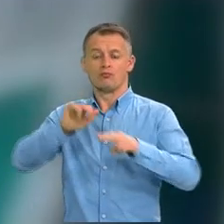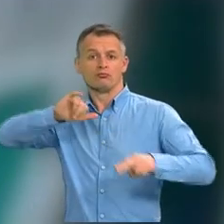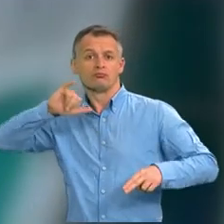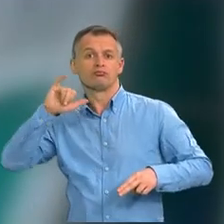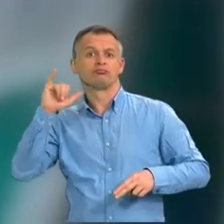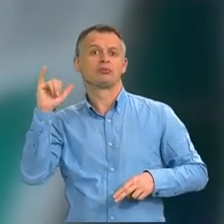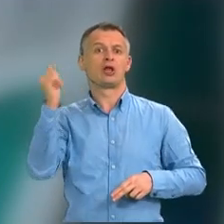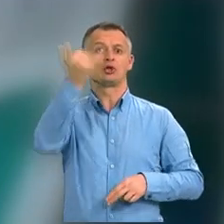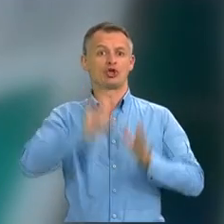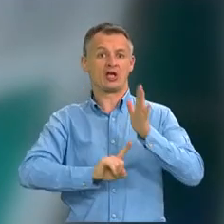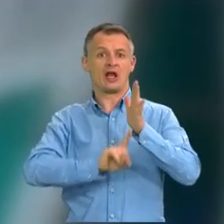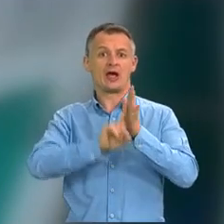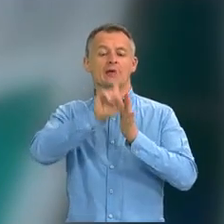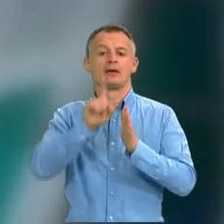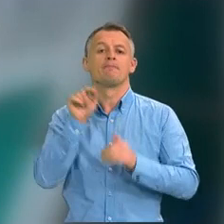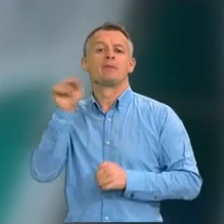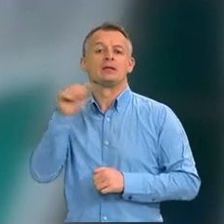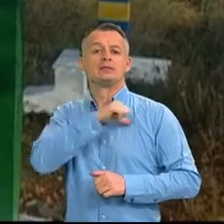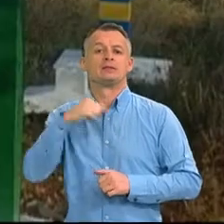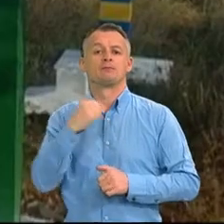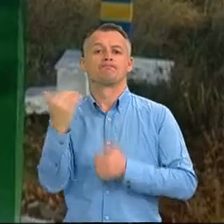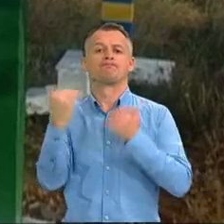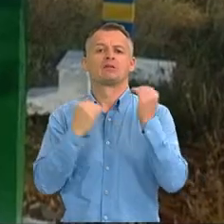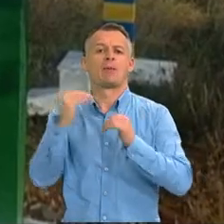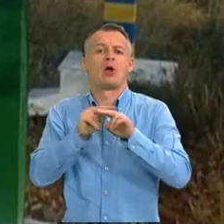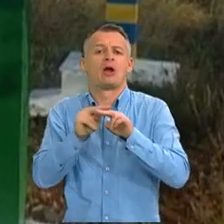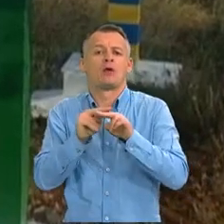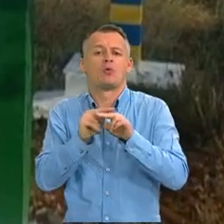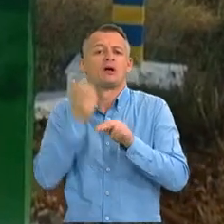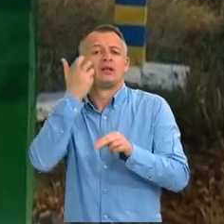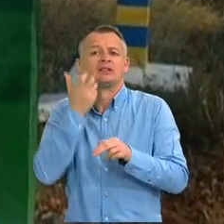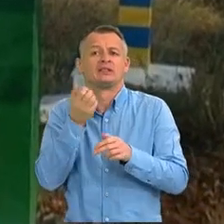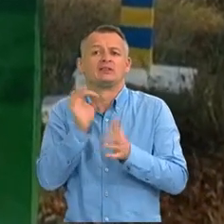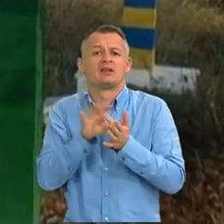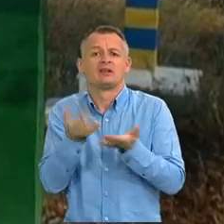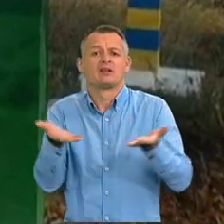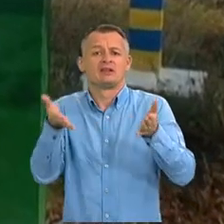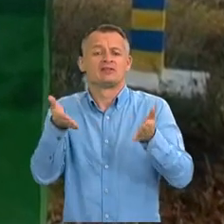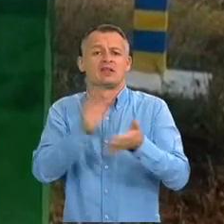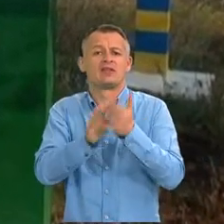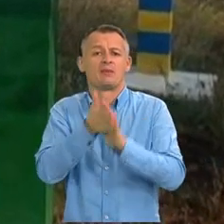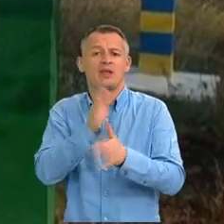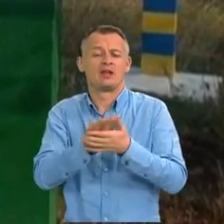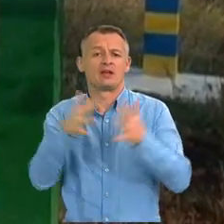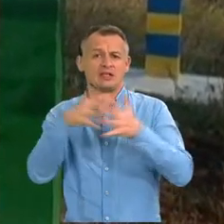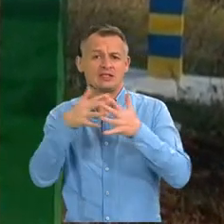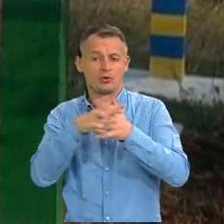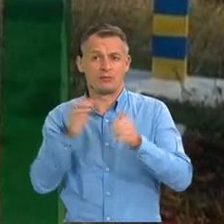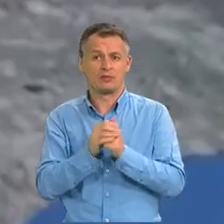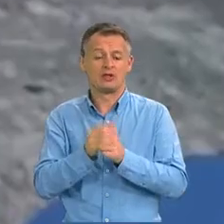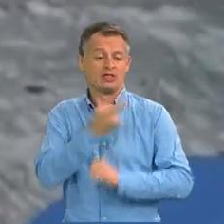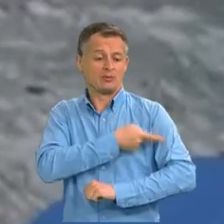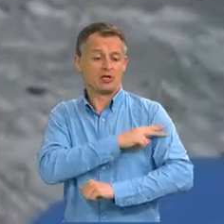întreabă când se va termina războiul din Ucraina. Între timp, reprezentanții Ministerului Apărării de